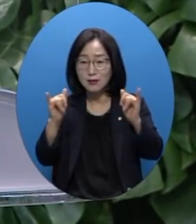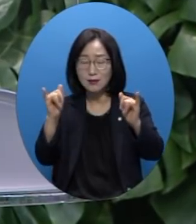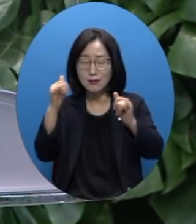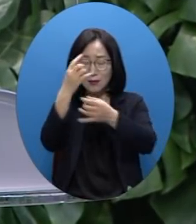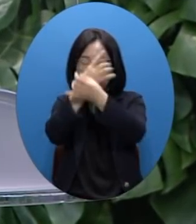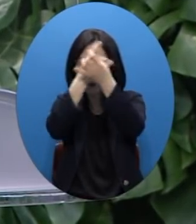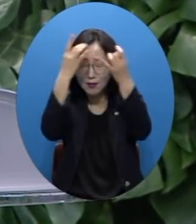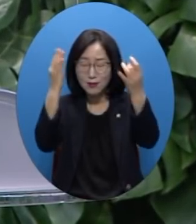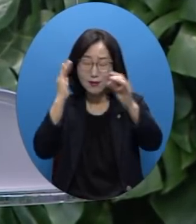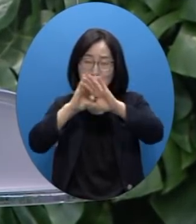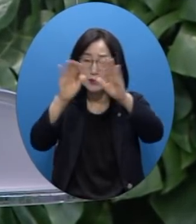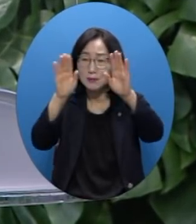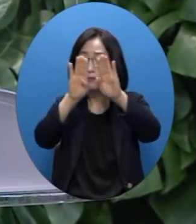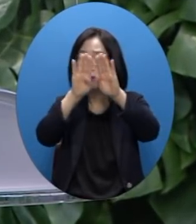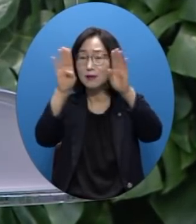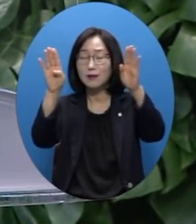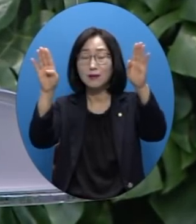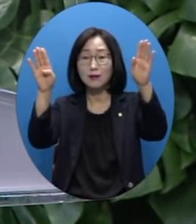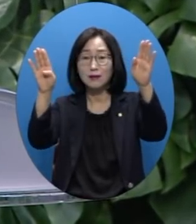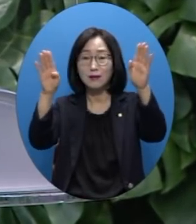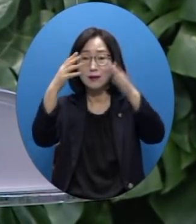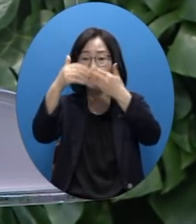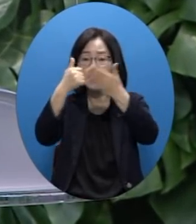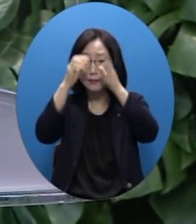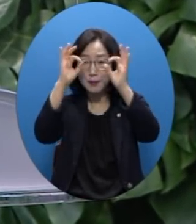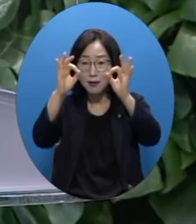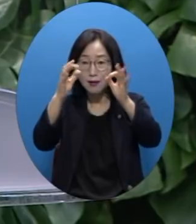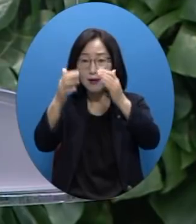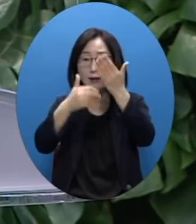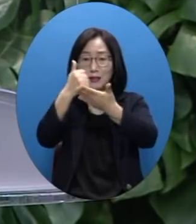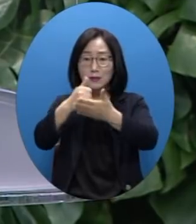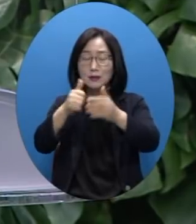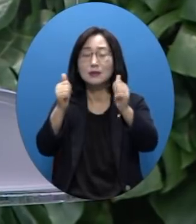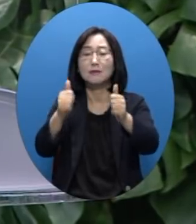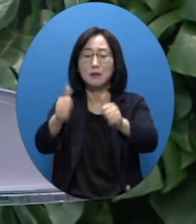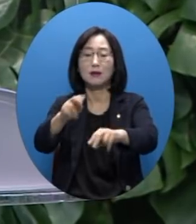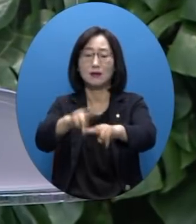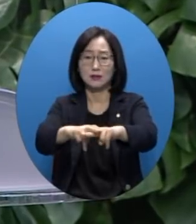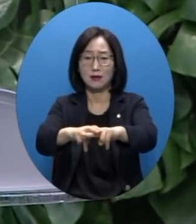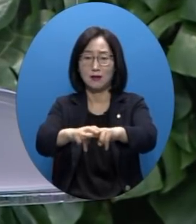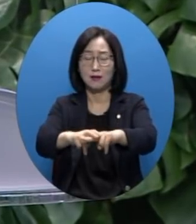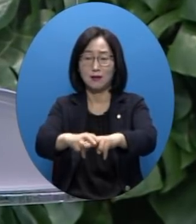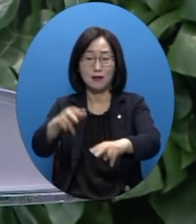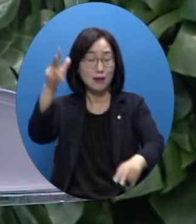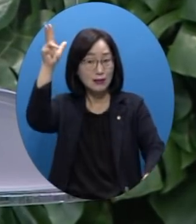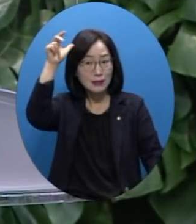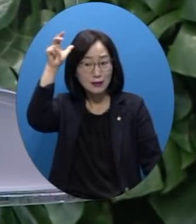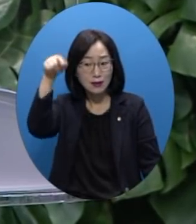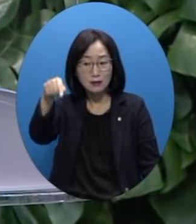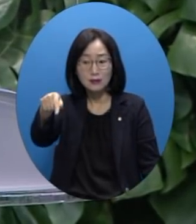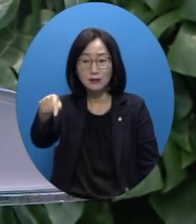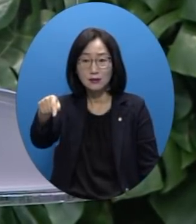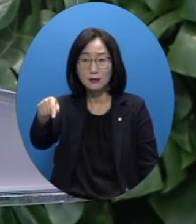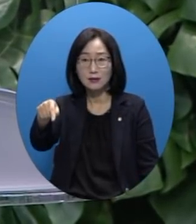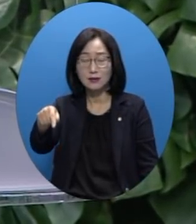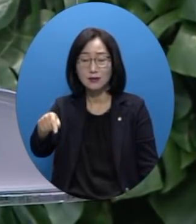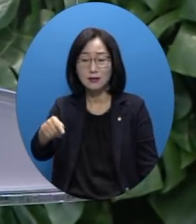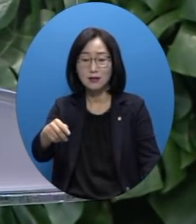되었는데 하나님께서 재판관으로 앉아계시고 사탄이